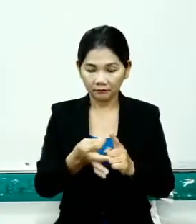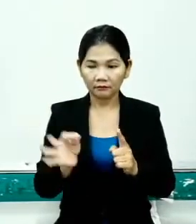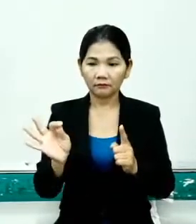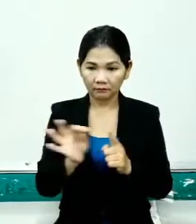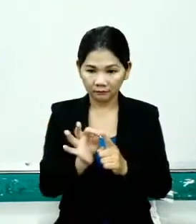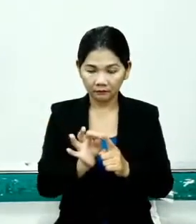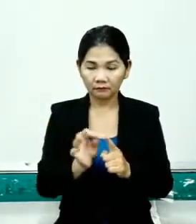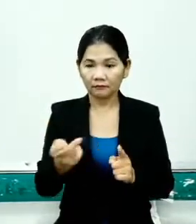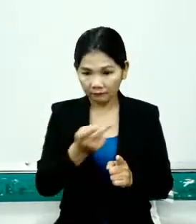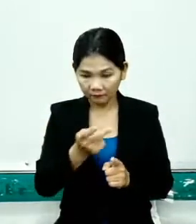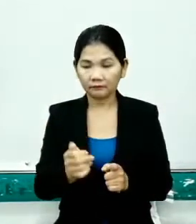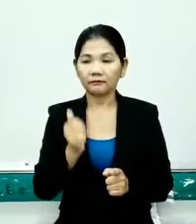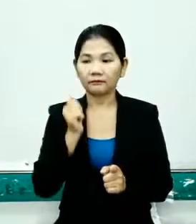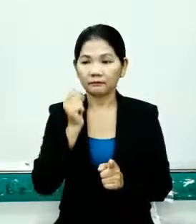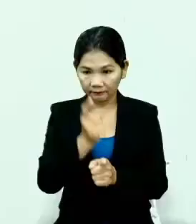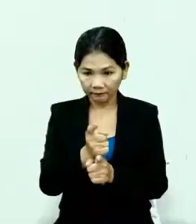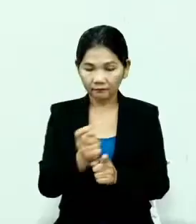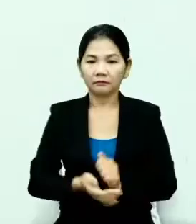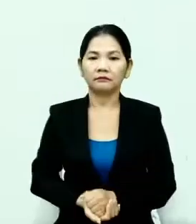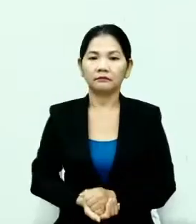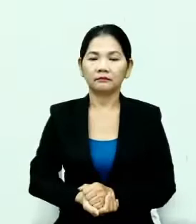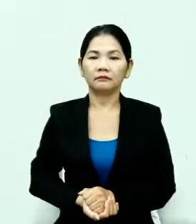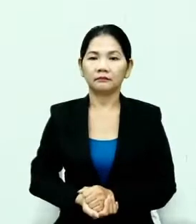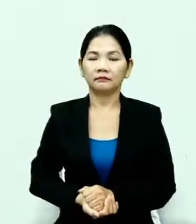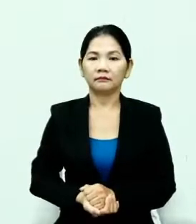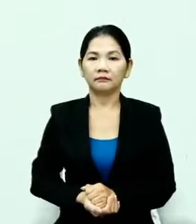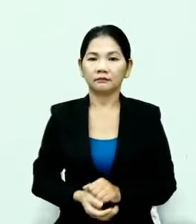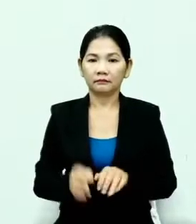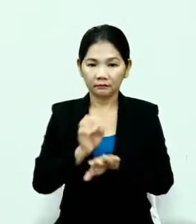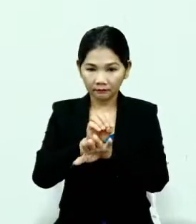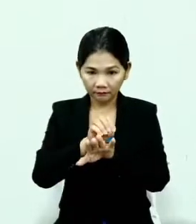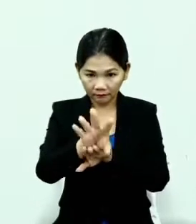cừu bán tâm trời tình ọc nì nè con nế. Chà cứ mình bị tu miền.